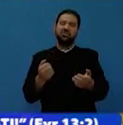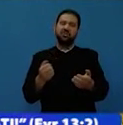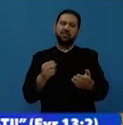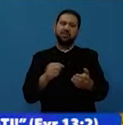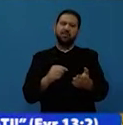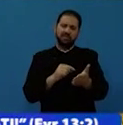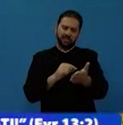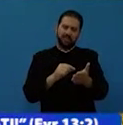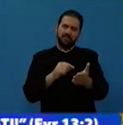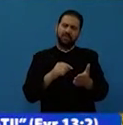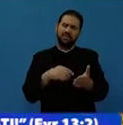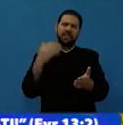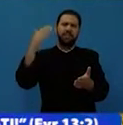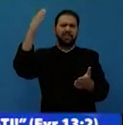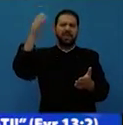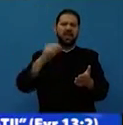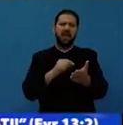episodul